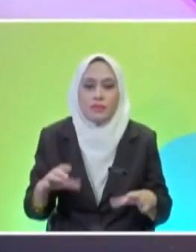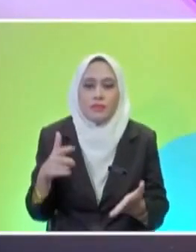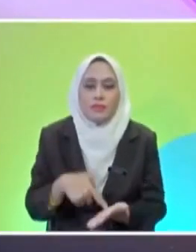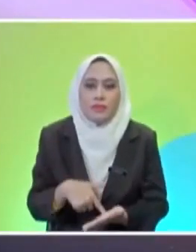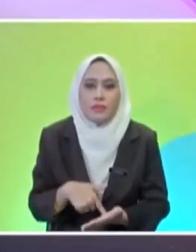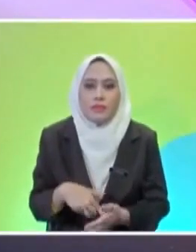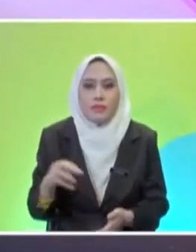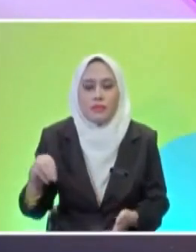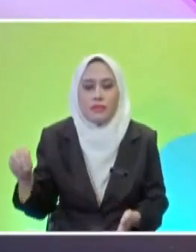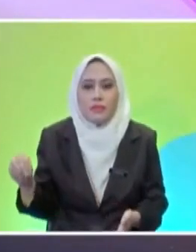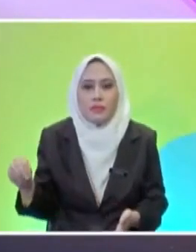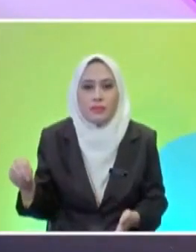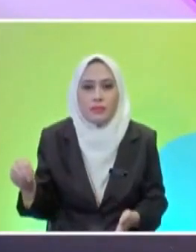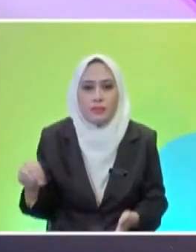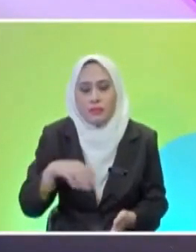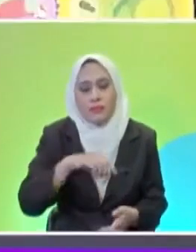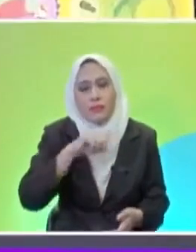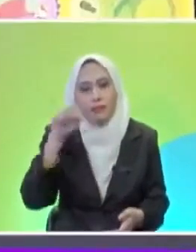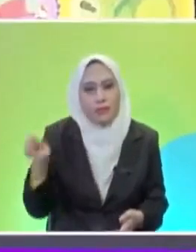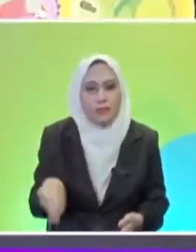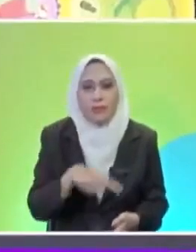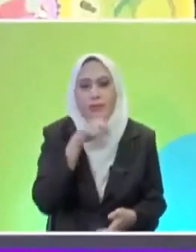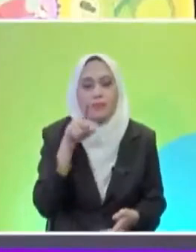okay, murid-murid. Jom kita pusing sama-sama. Abang tutup mata ni.